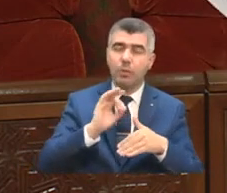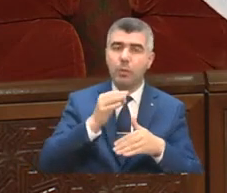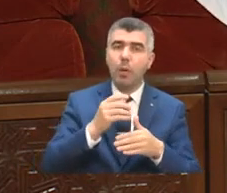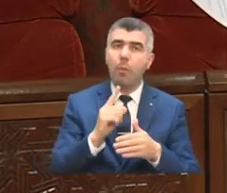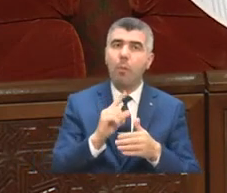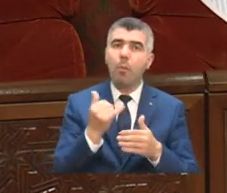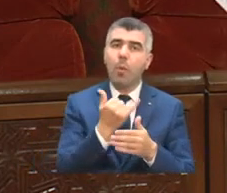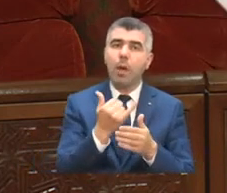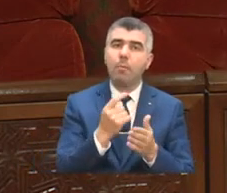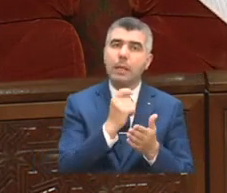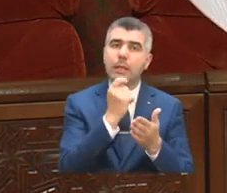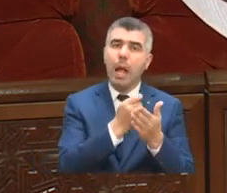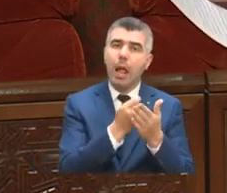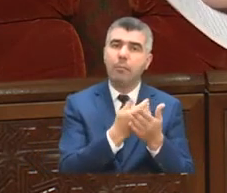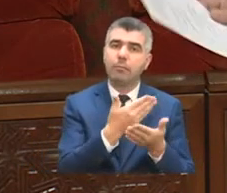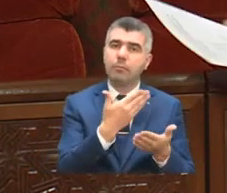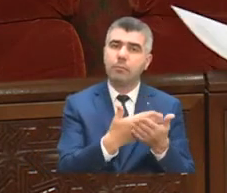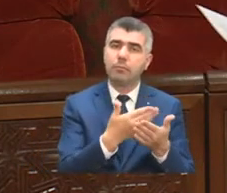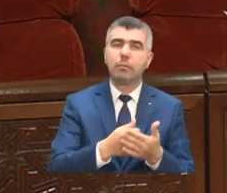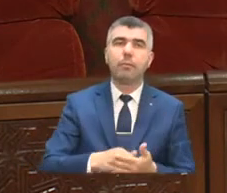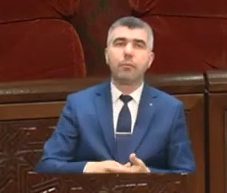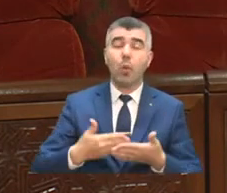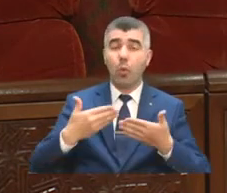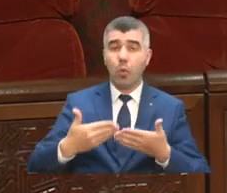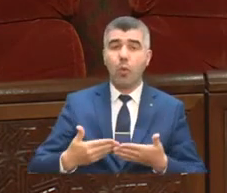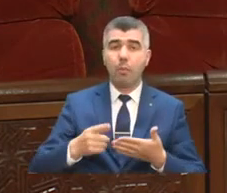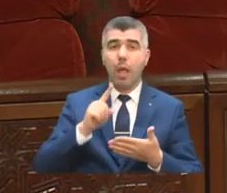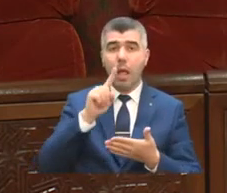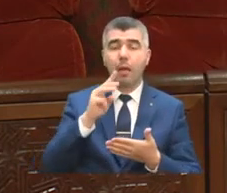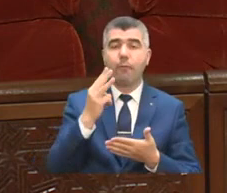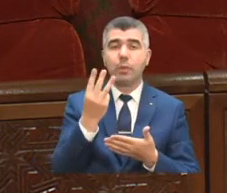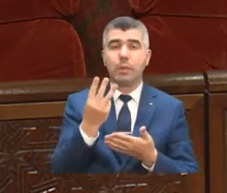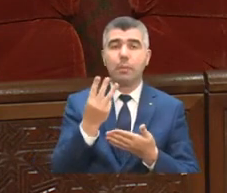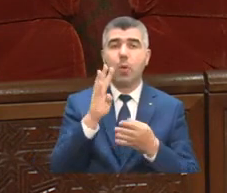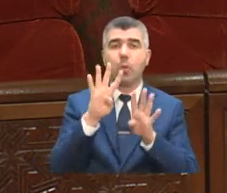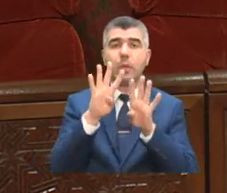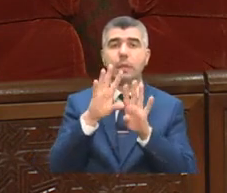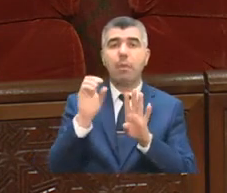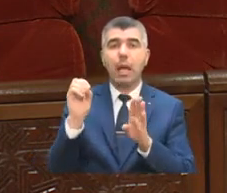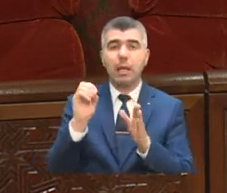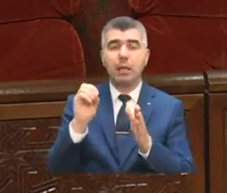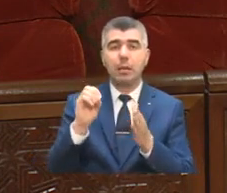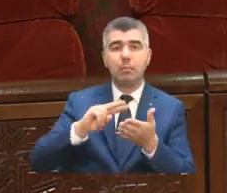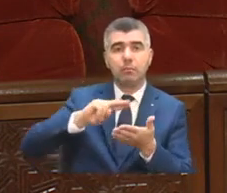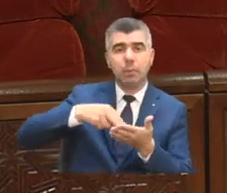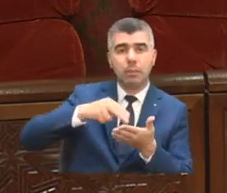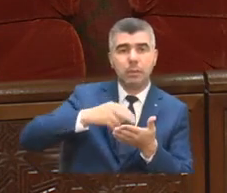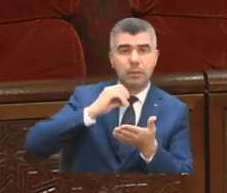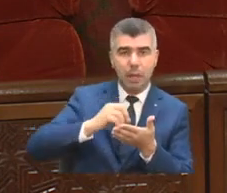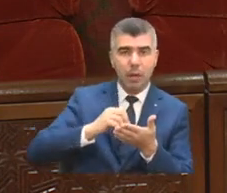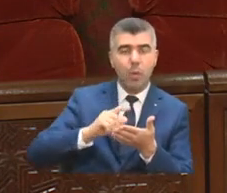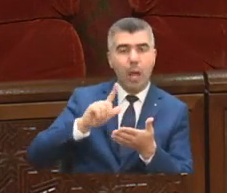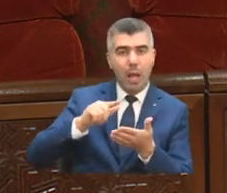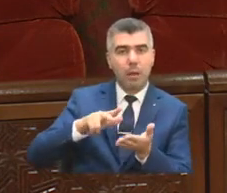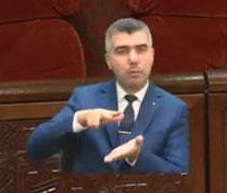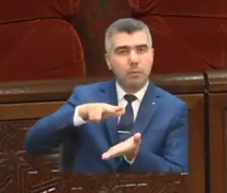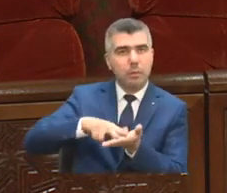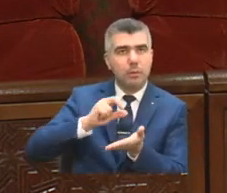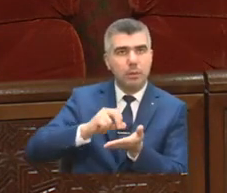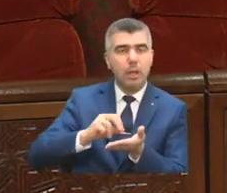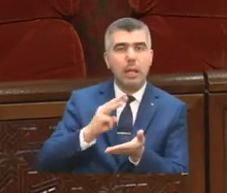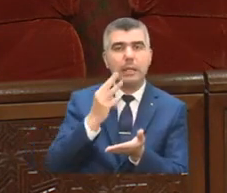لهذه الطلبات. اليوم عندنا 1380 رخصه ديال النقل المزدوج، اللي هي تتعمل من